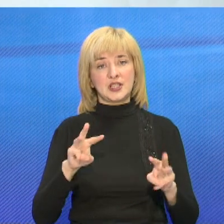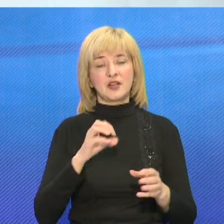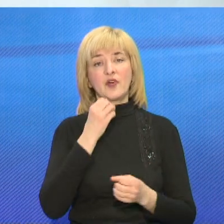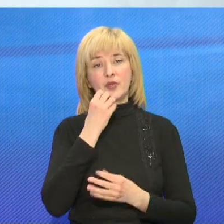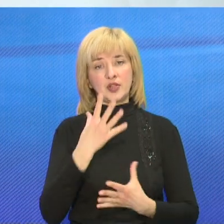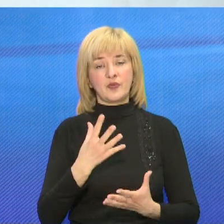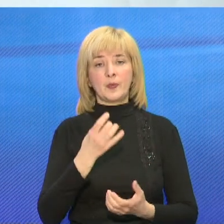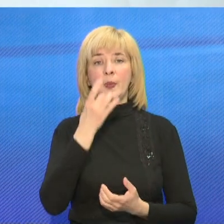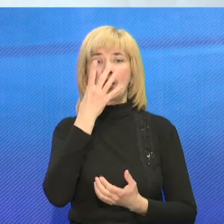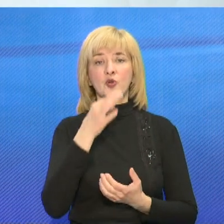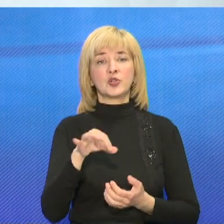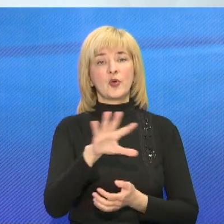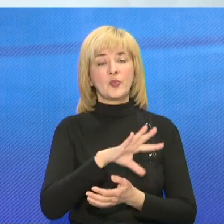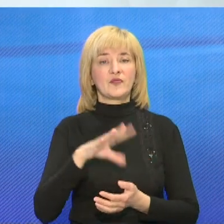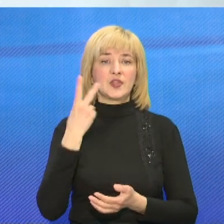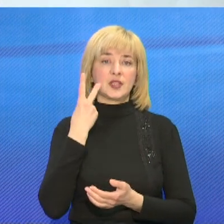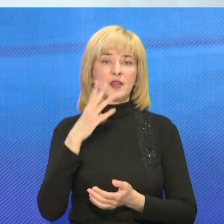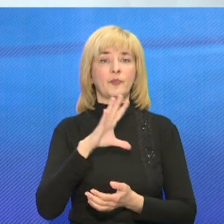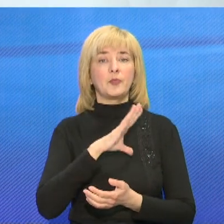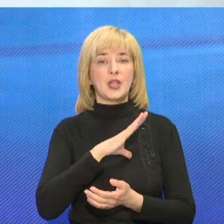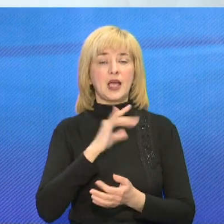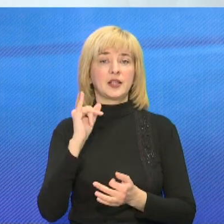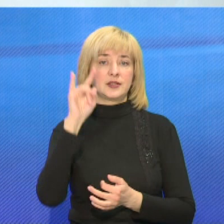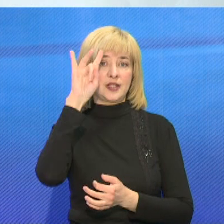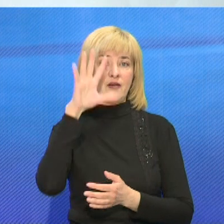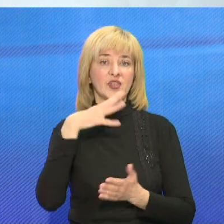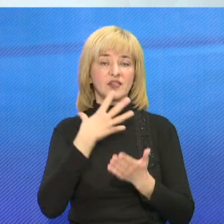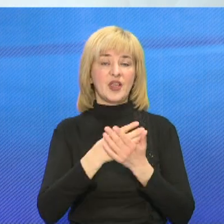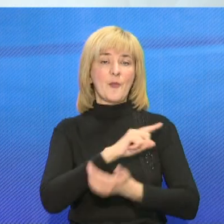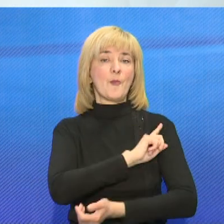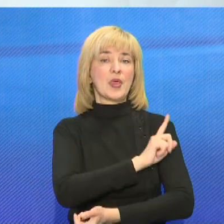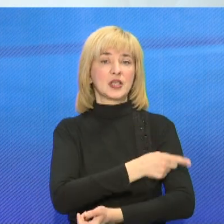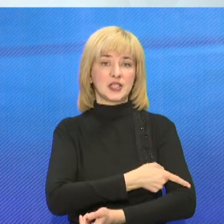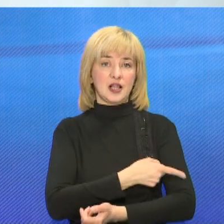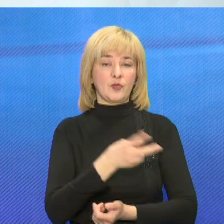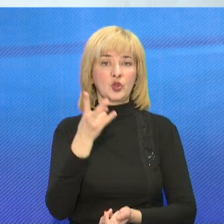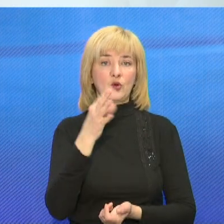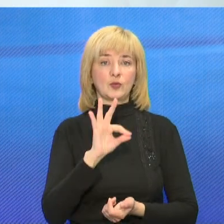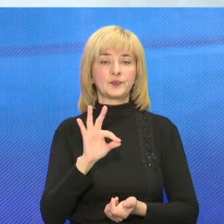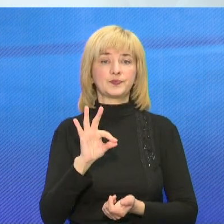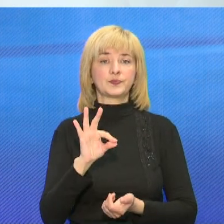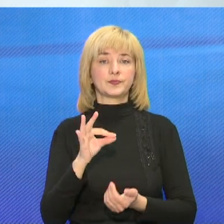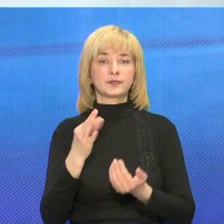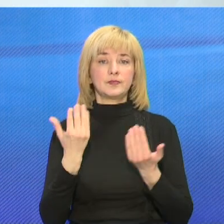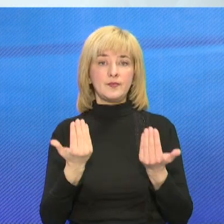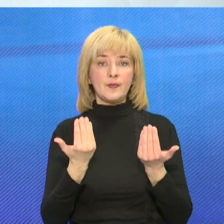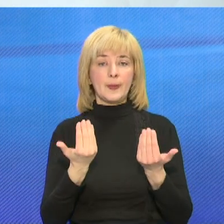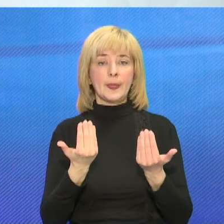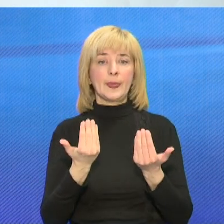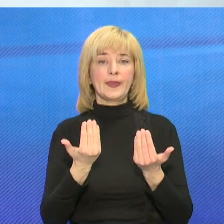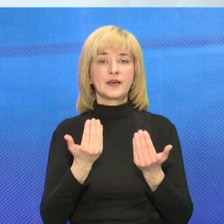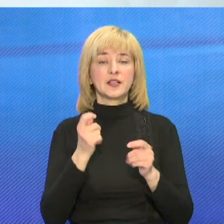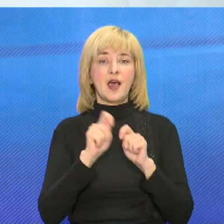Гродненская область всегда была и славилась своим потенциалом, но Мы сейчас буквально вот анализ за последний